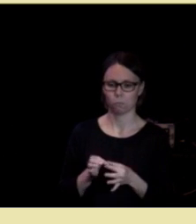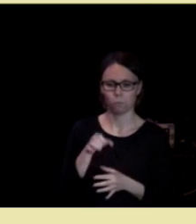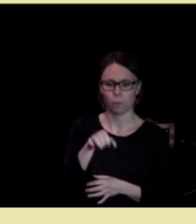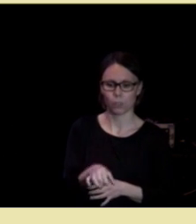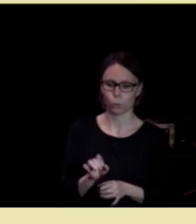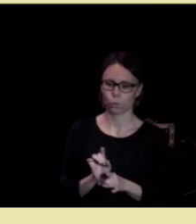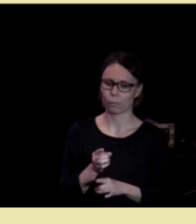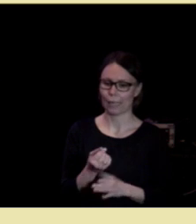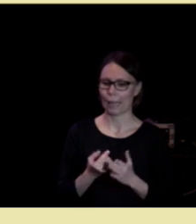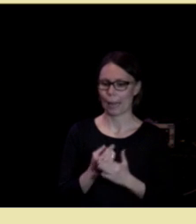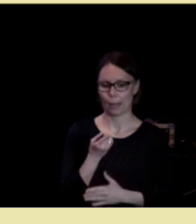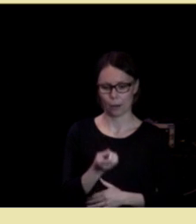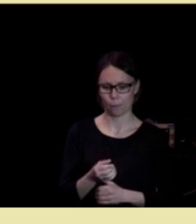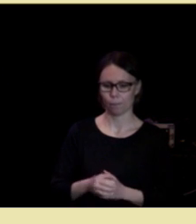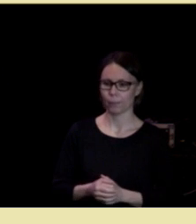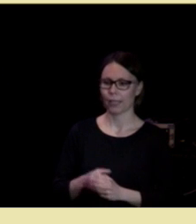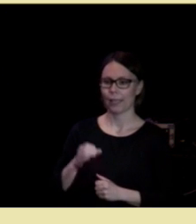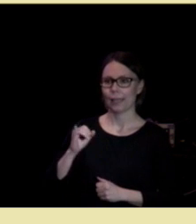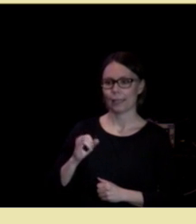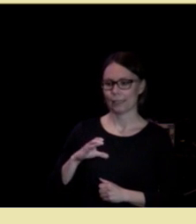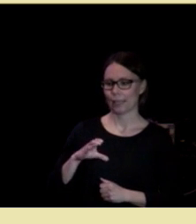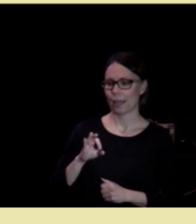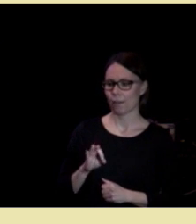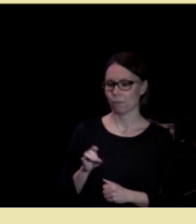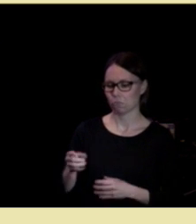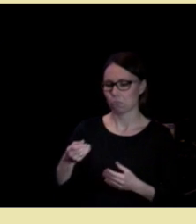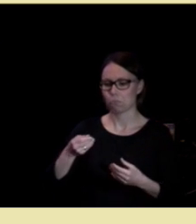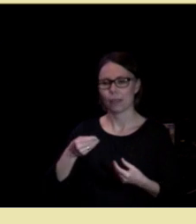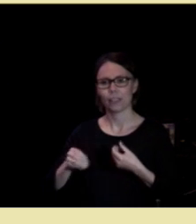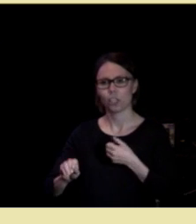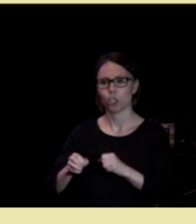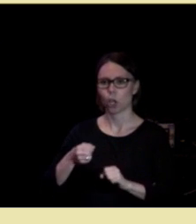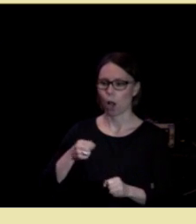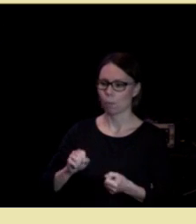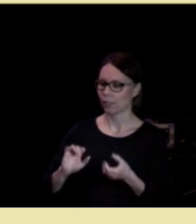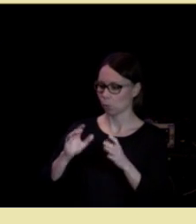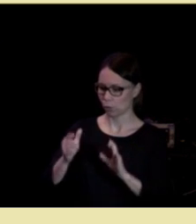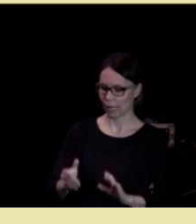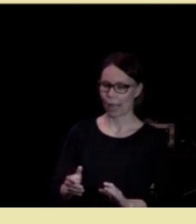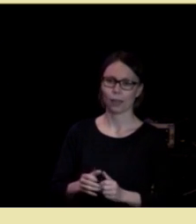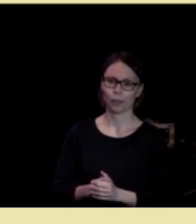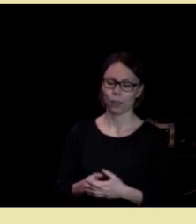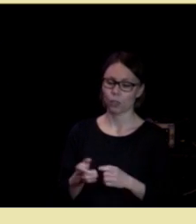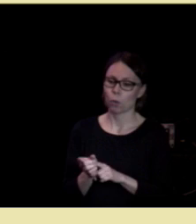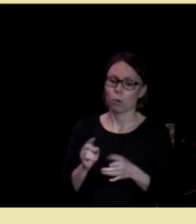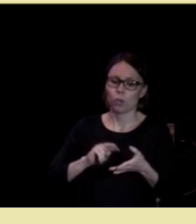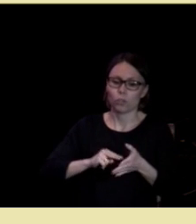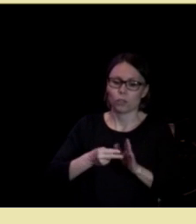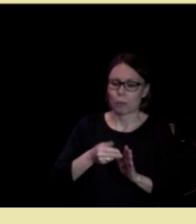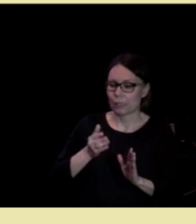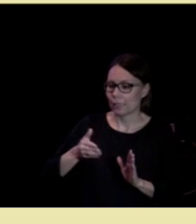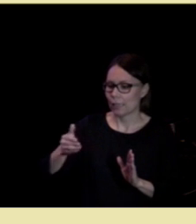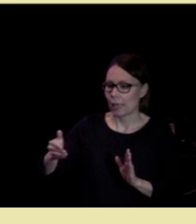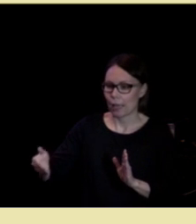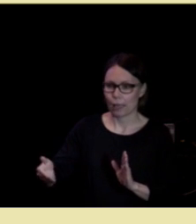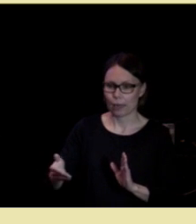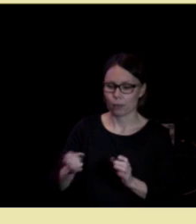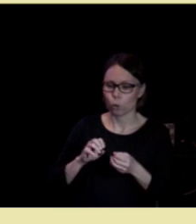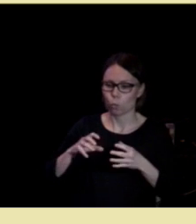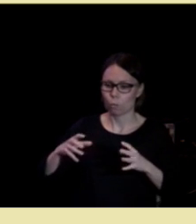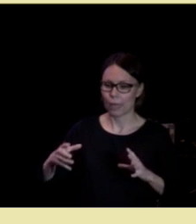gjelder. ICF en dynamisk modell som systematiserer den